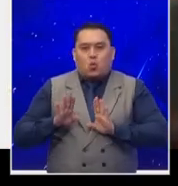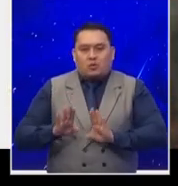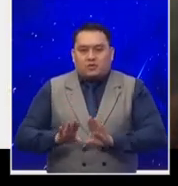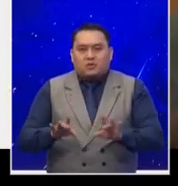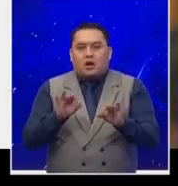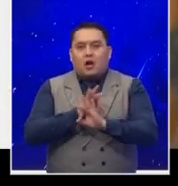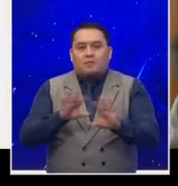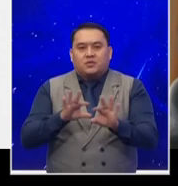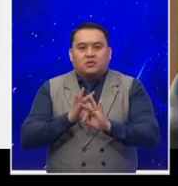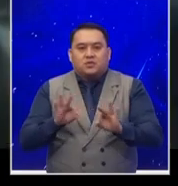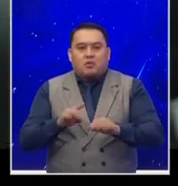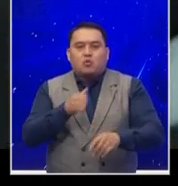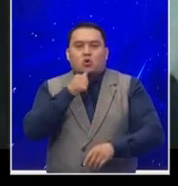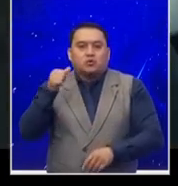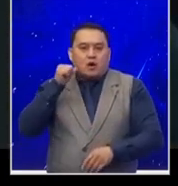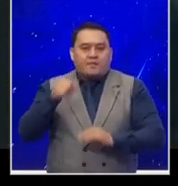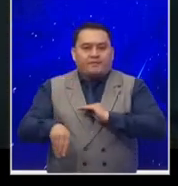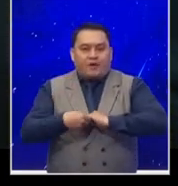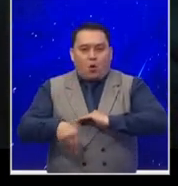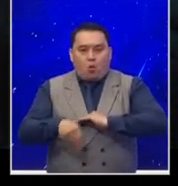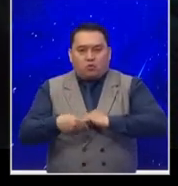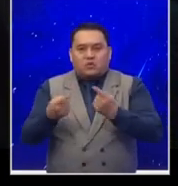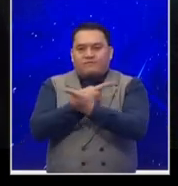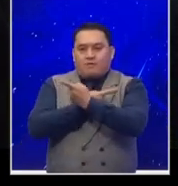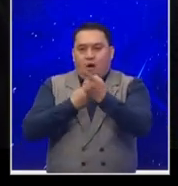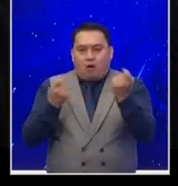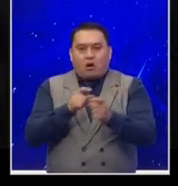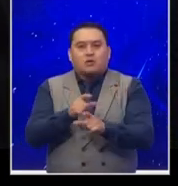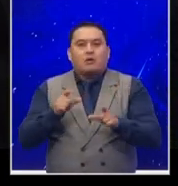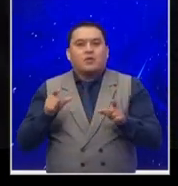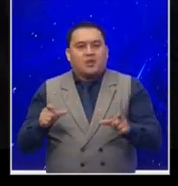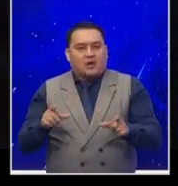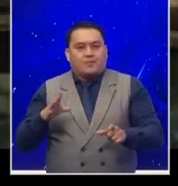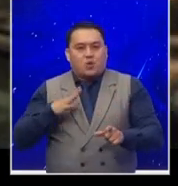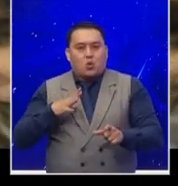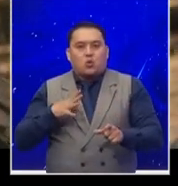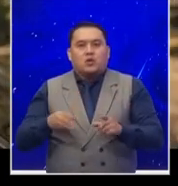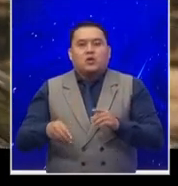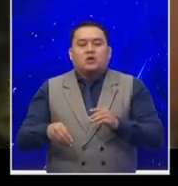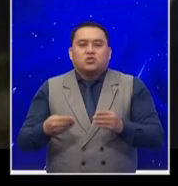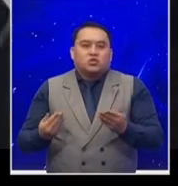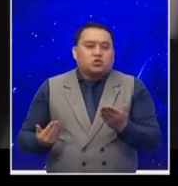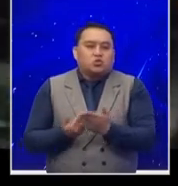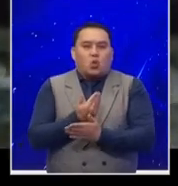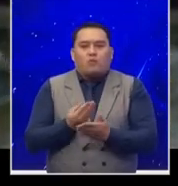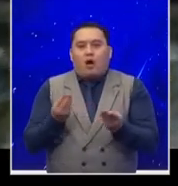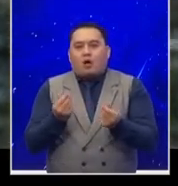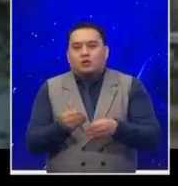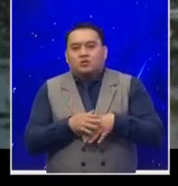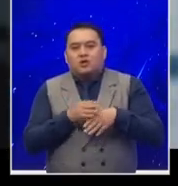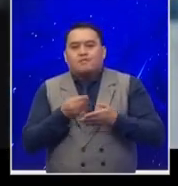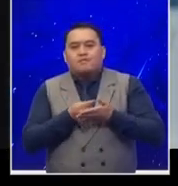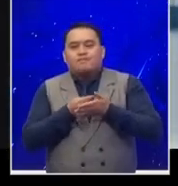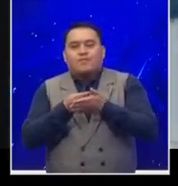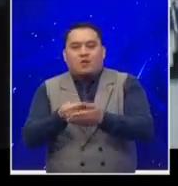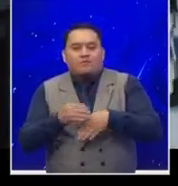орынбасары мәлімдеді. Өткен жылы сыбайлас жемқорлық туралы хабарлаған үшін азаматтарды көтермелеудің жаңа жүйесі қабылданған.